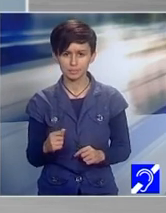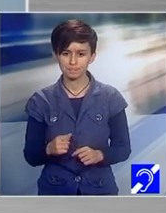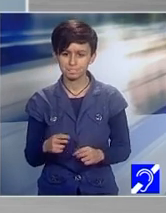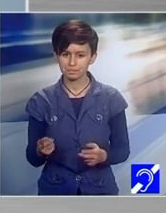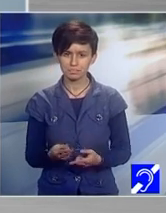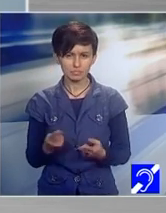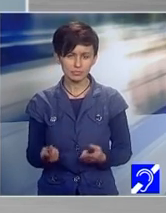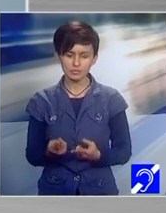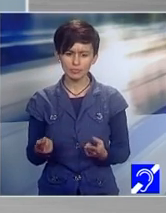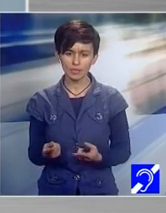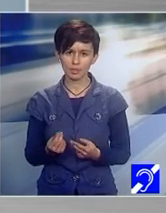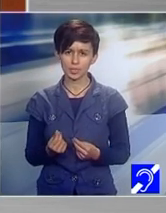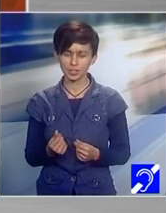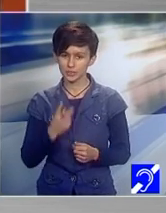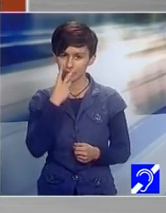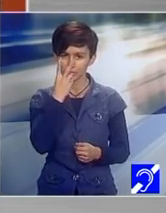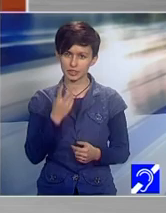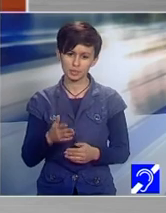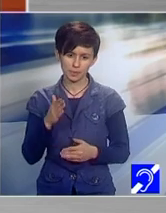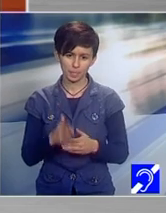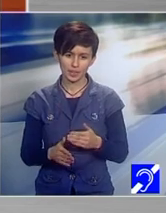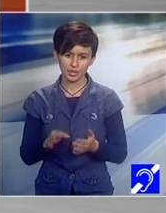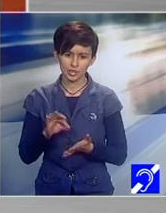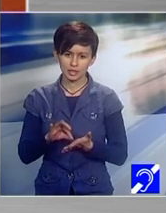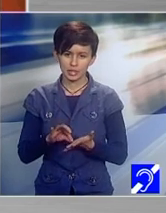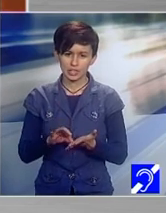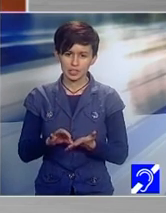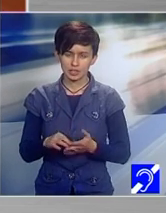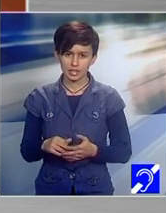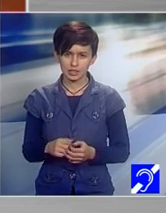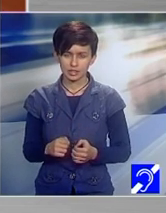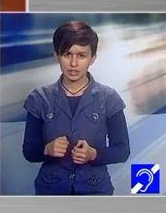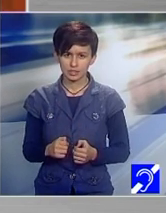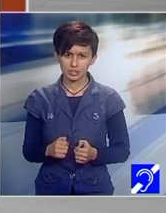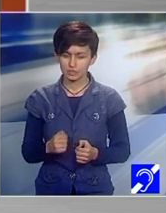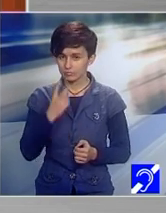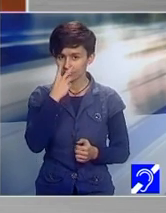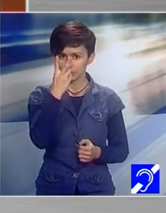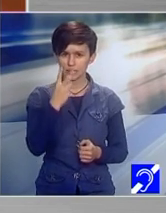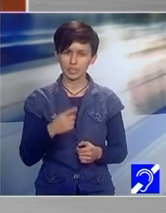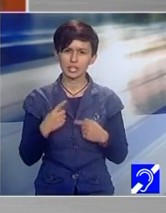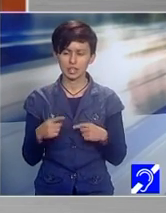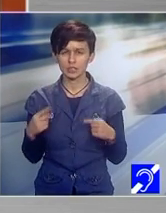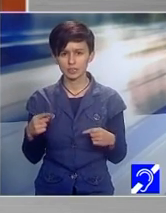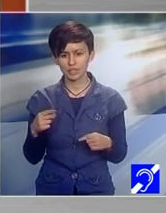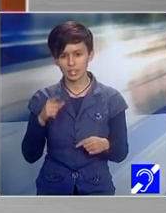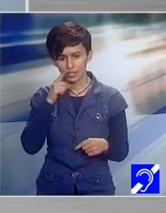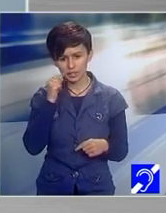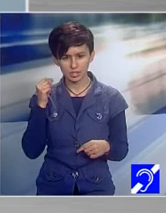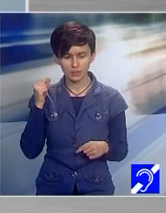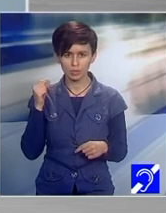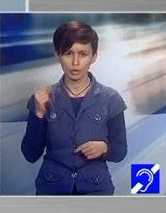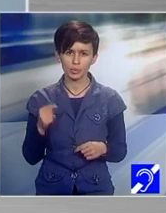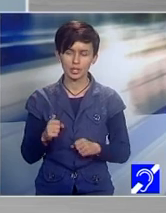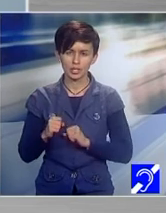așa să vedem ultimele date și reiese că fiecare român aruncă în fiecare zi câte